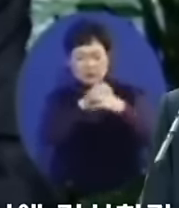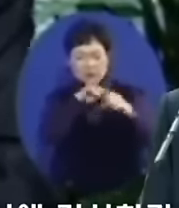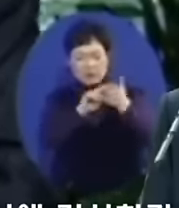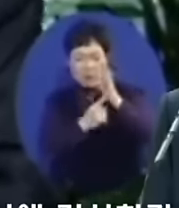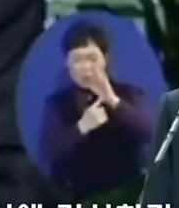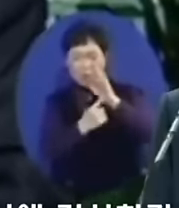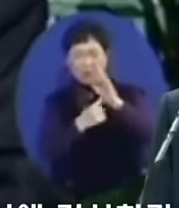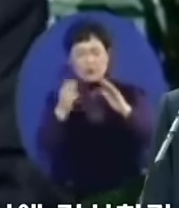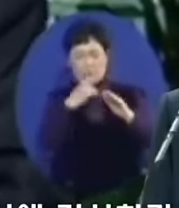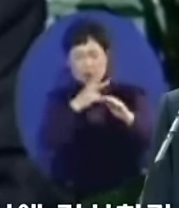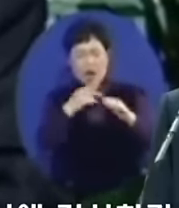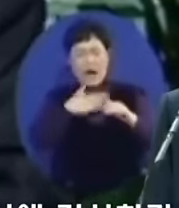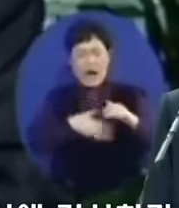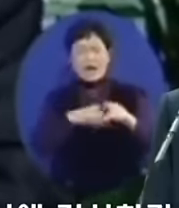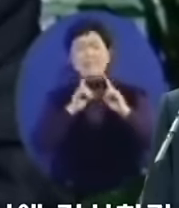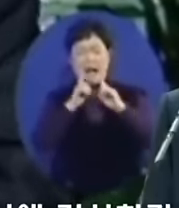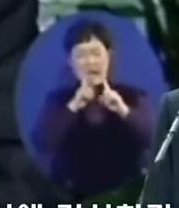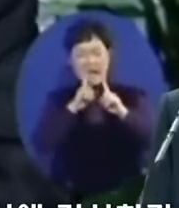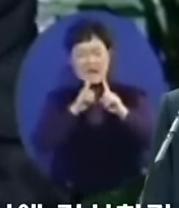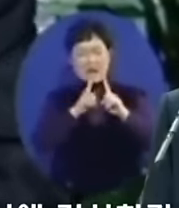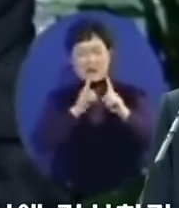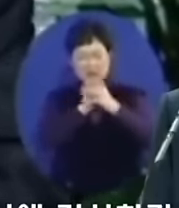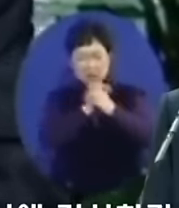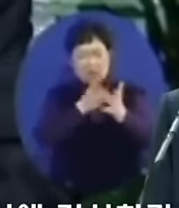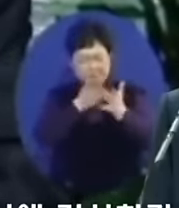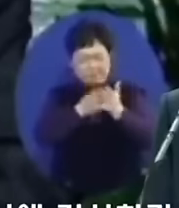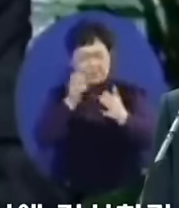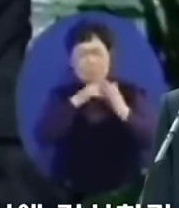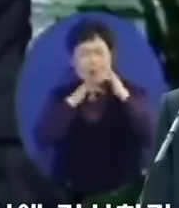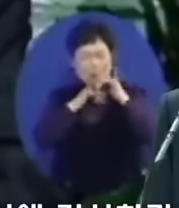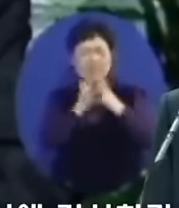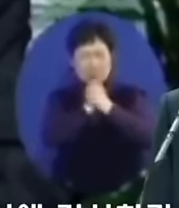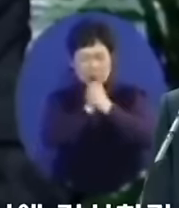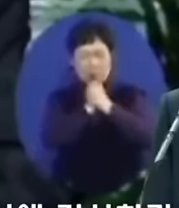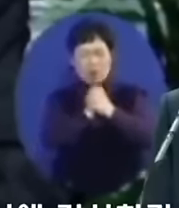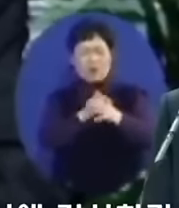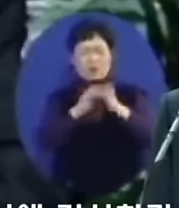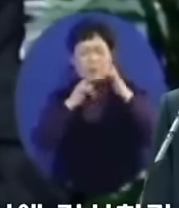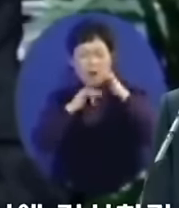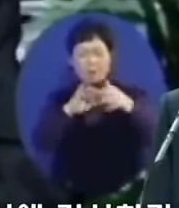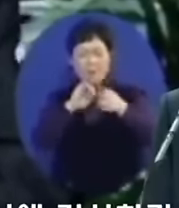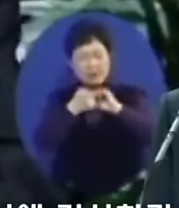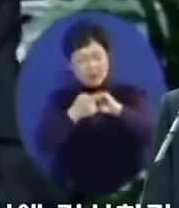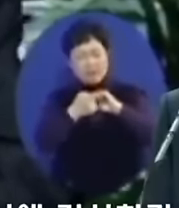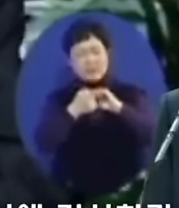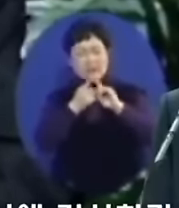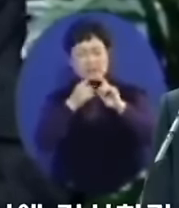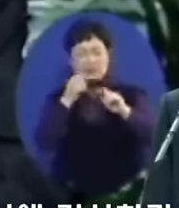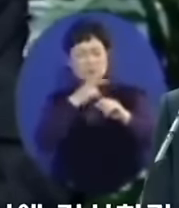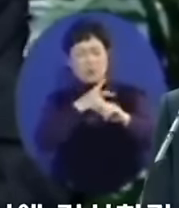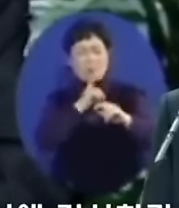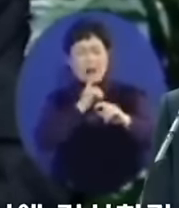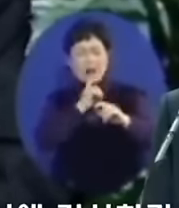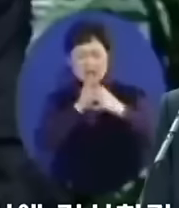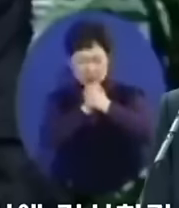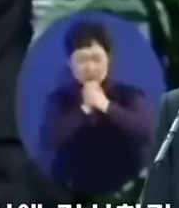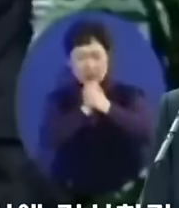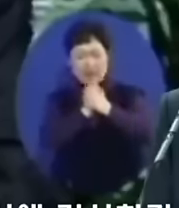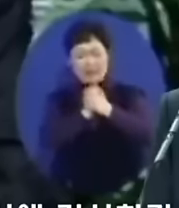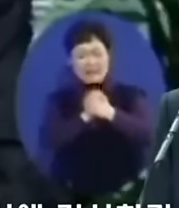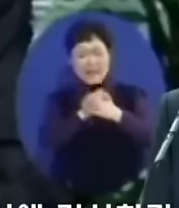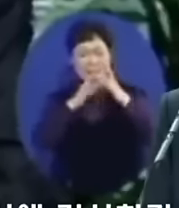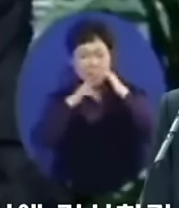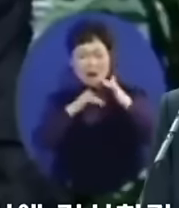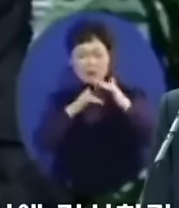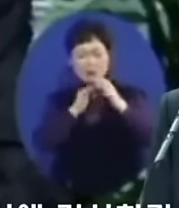생기면 또 아는 말로 기도합니다. 아는 말로 기도하다가 방언으로 기도하고 방언으로 기도하다가 아는 말로 기도하면 방언으로 기도할 때는 성령이